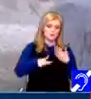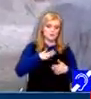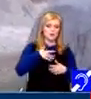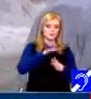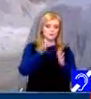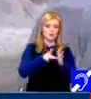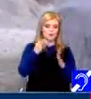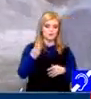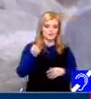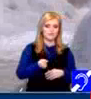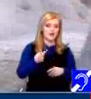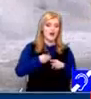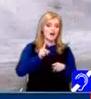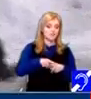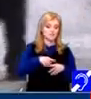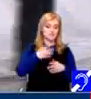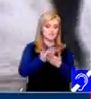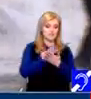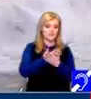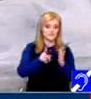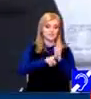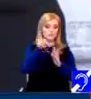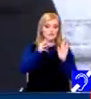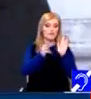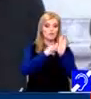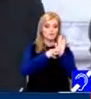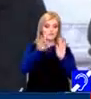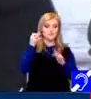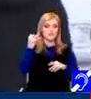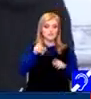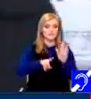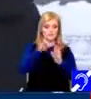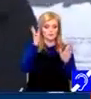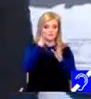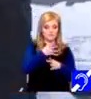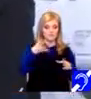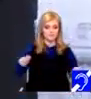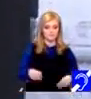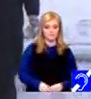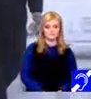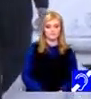mare. Serialul Romanovii va avea pentru început 8 episoade și se va difuza din această primăvară.